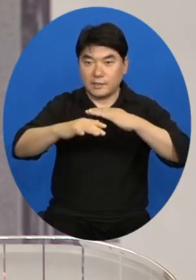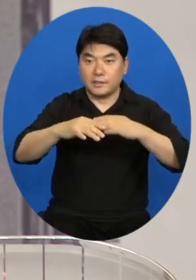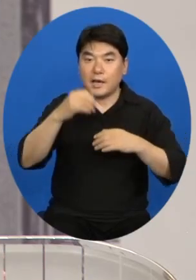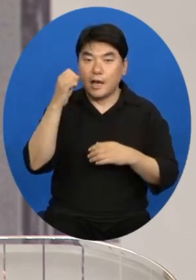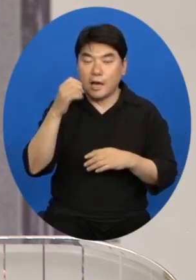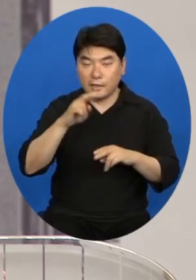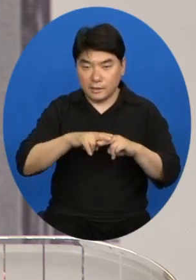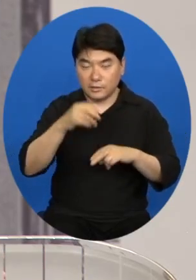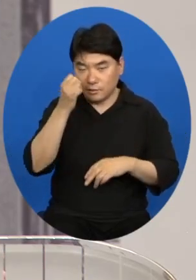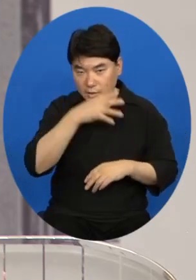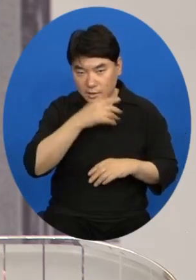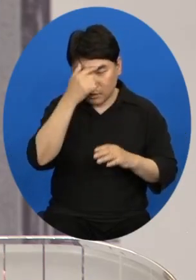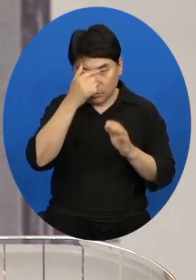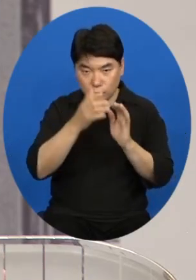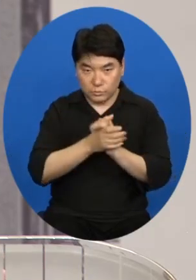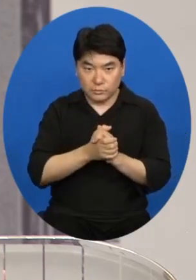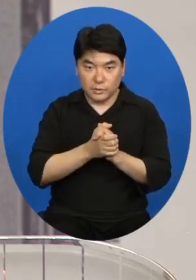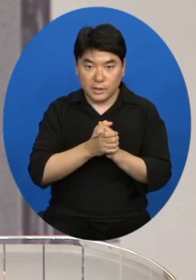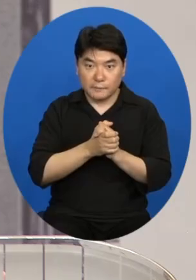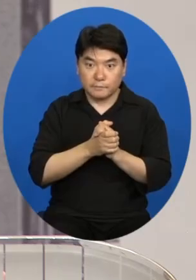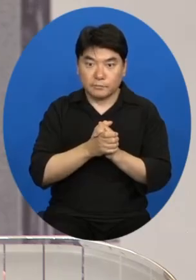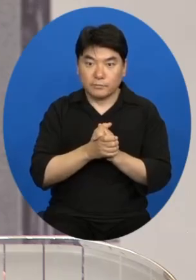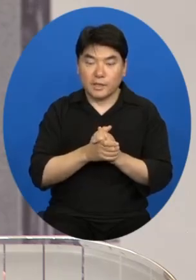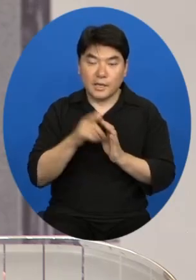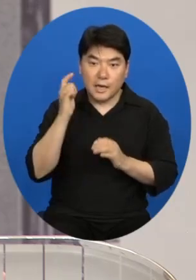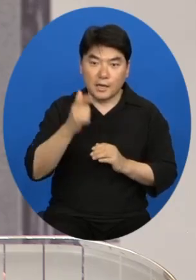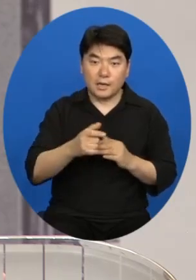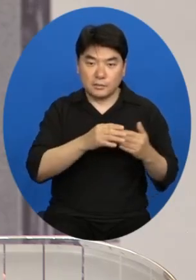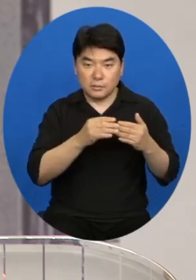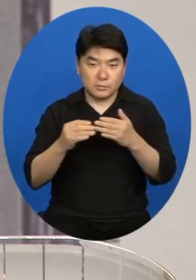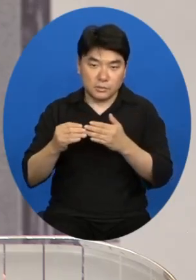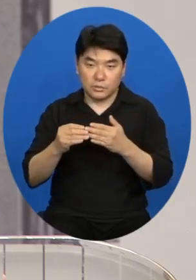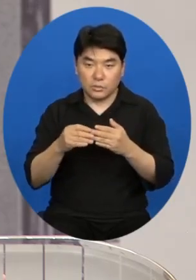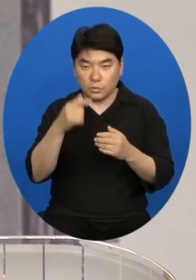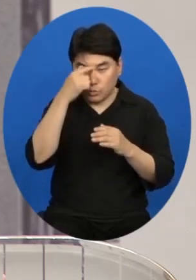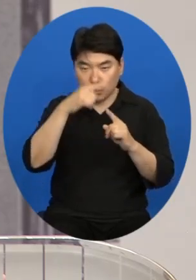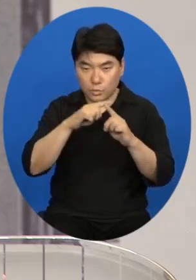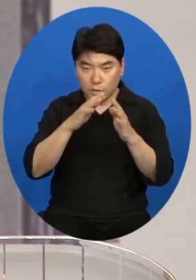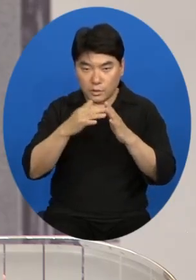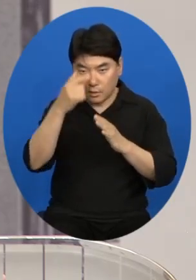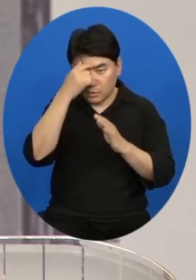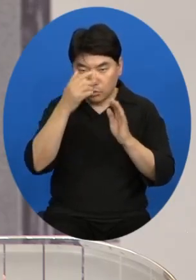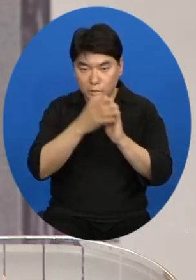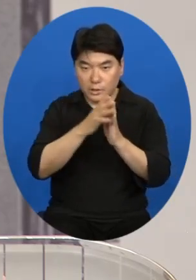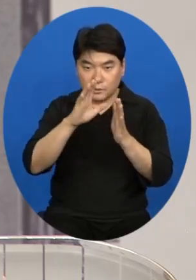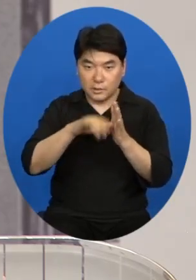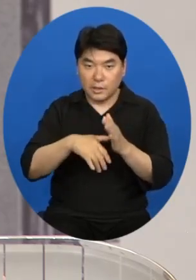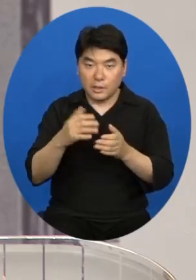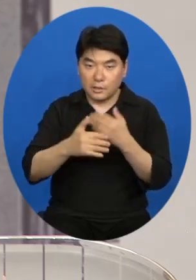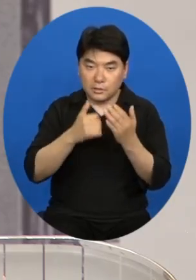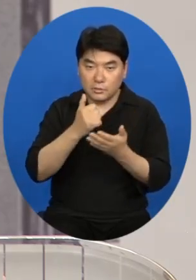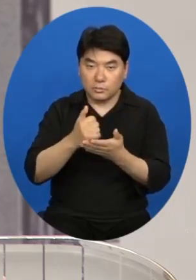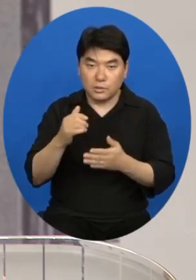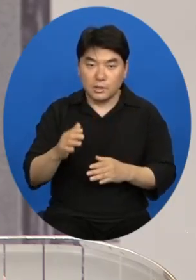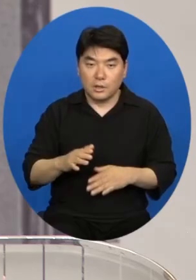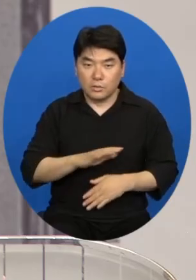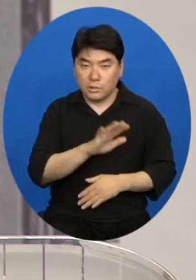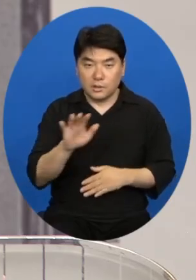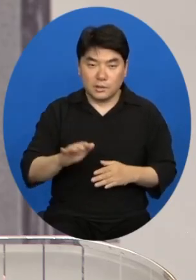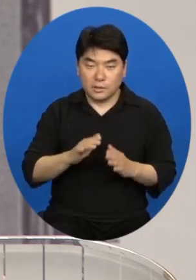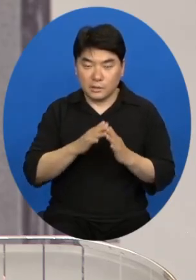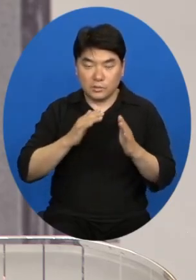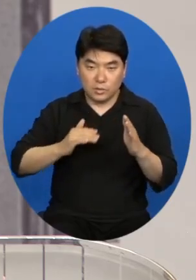기도를 드렸냐면 강한 어떤 이끌림이 들어서 교회에 가서 기도를 하는데 그 앞에서 하나님 우리 가정을 위해 하나님의